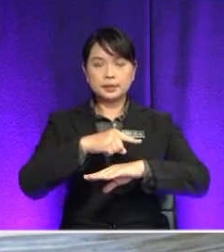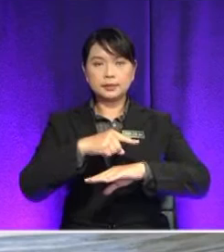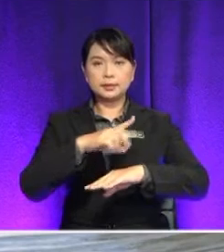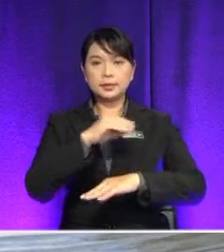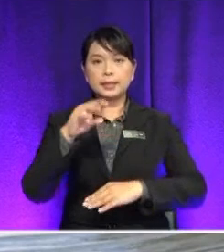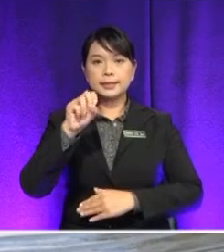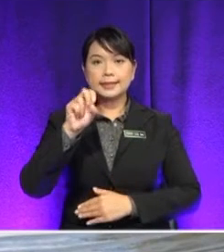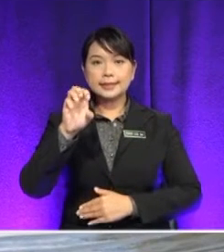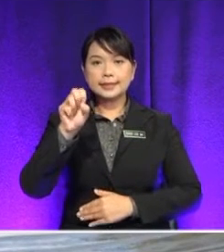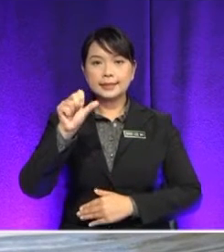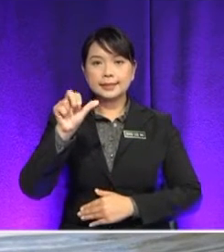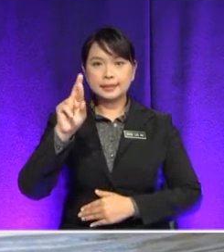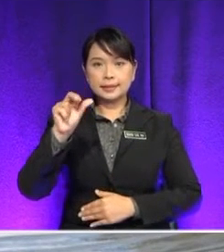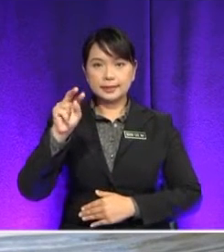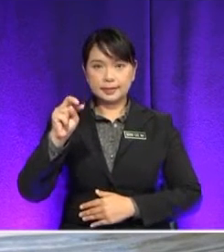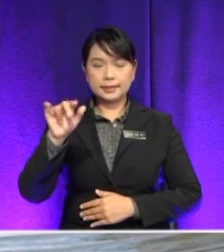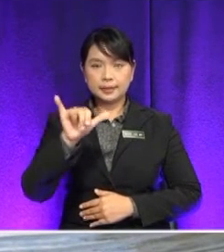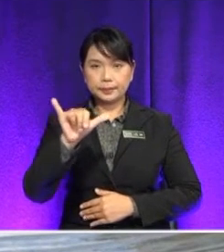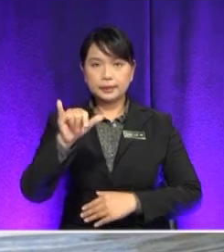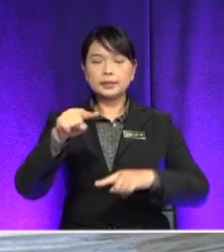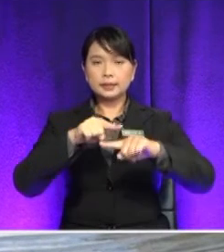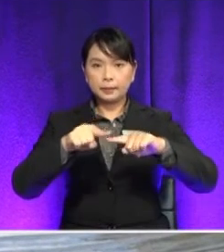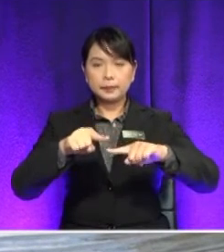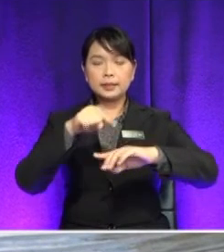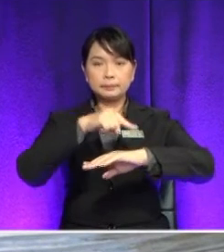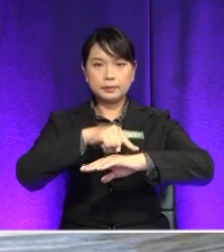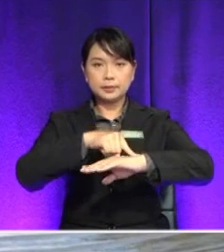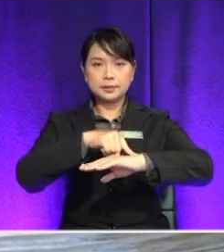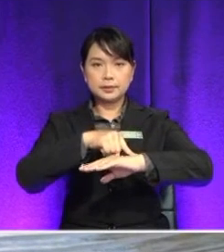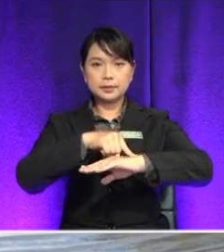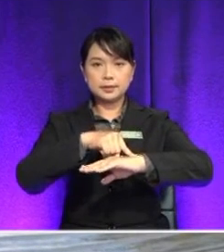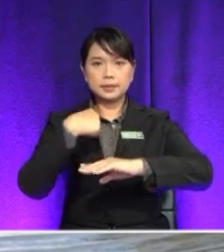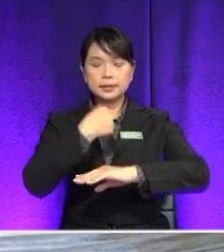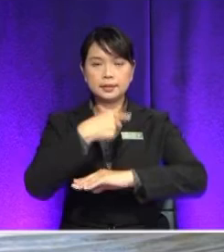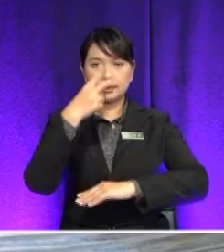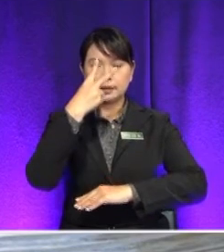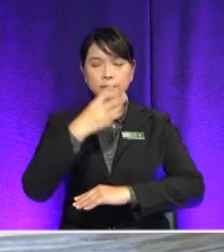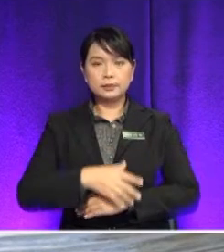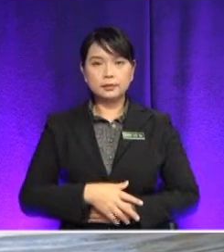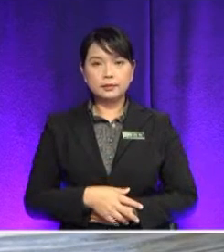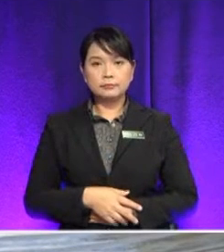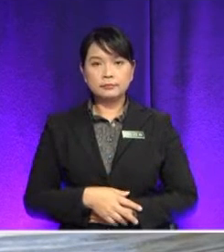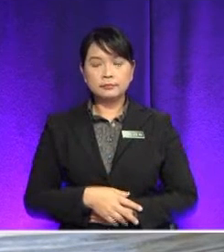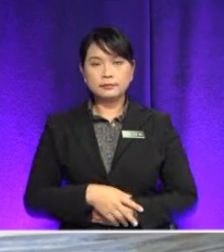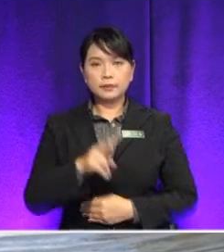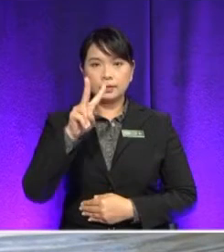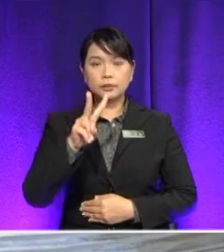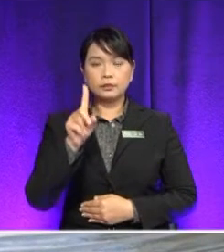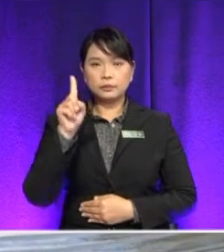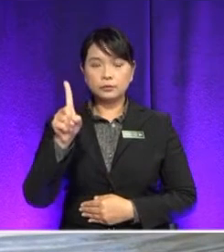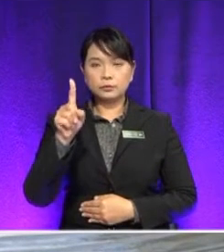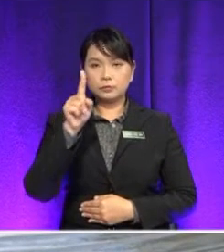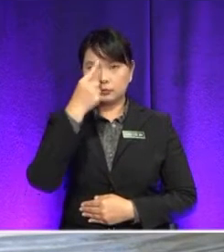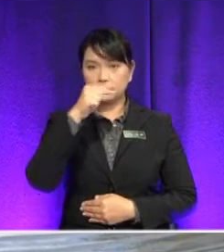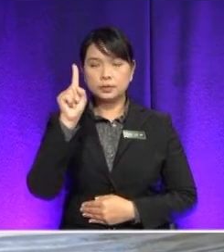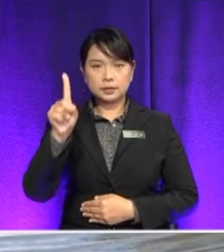kita tengok sesaran dia Sama satu tetapi masih sedih bila kita tengok satu ayunan lengkap nih